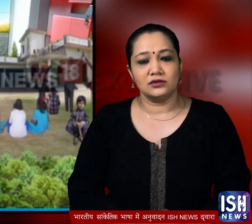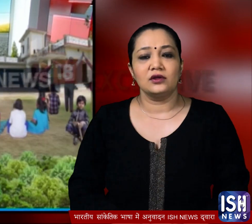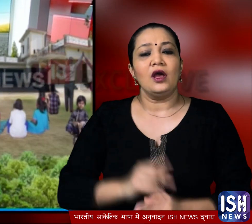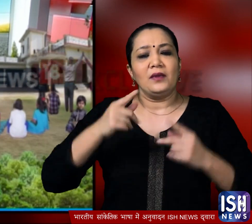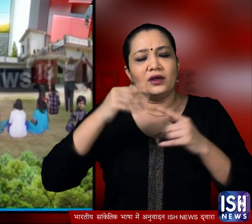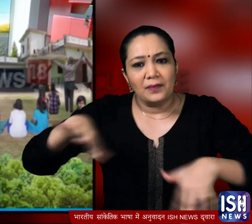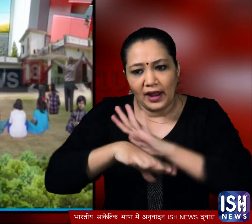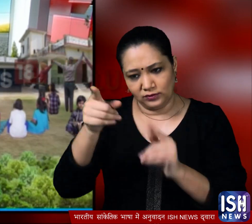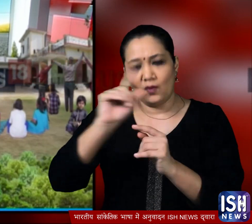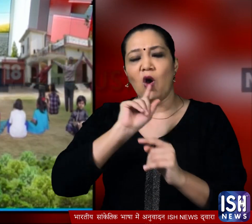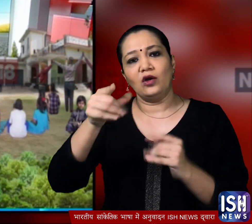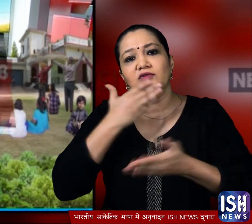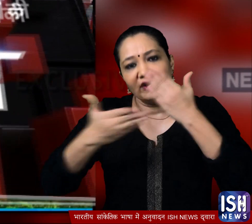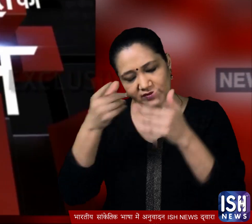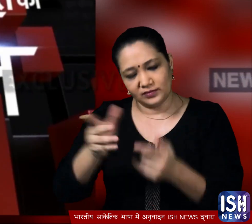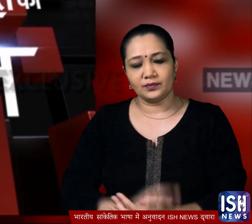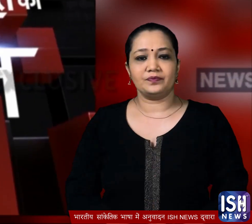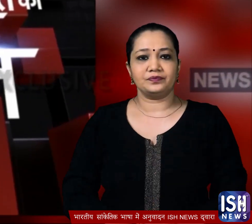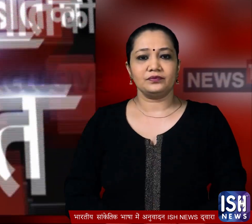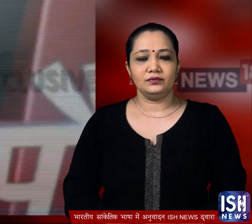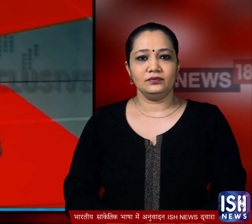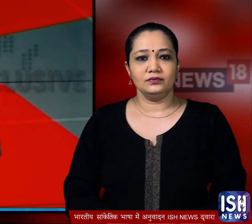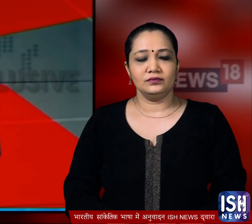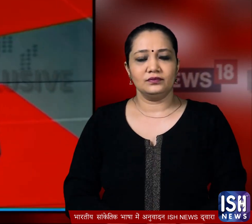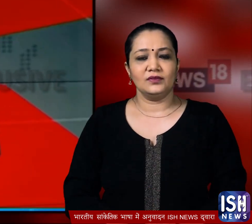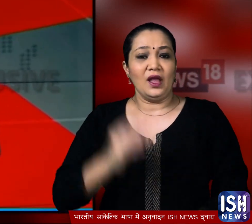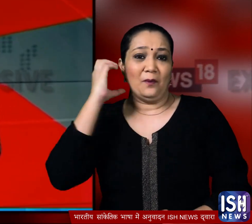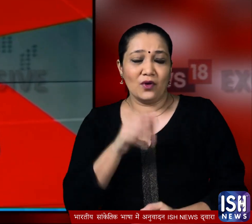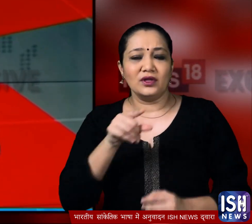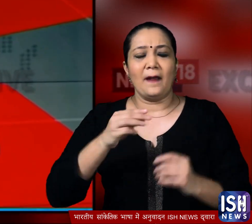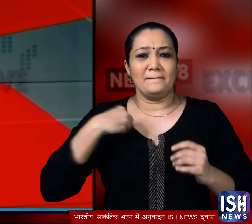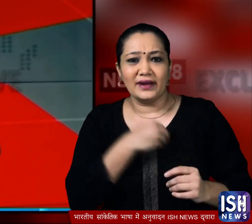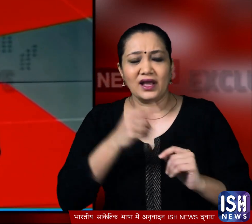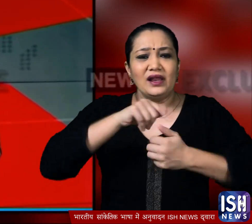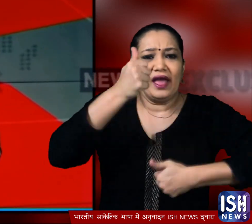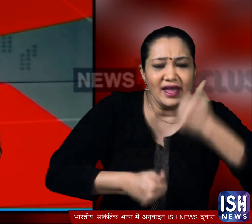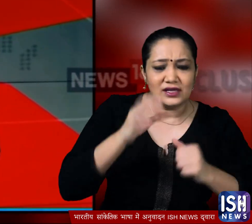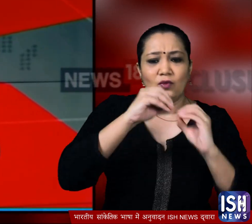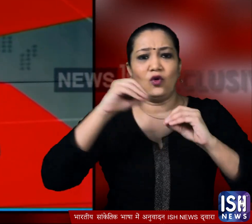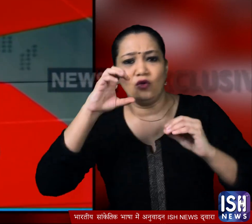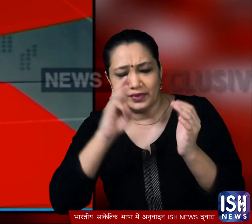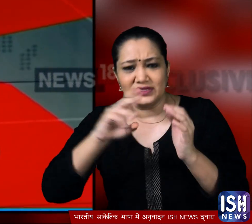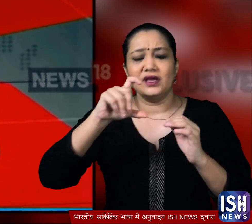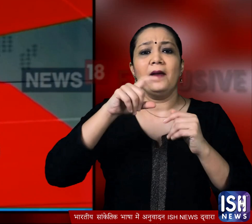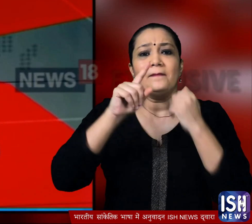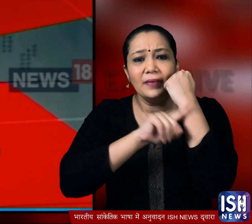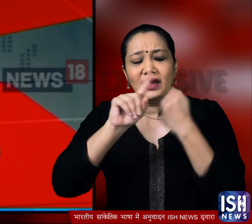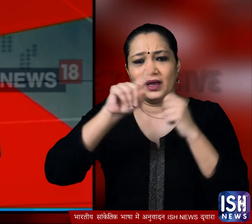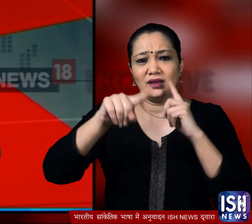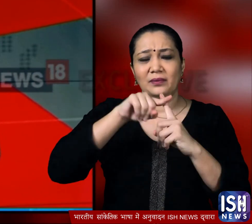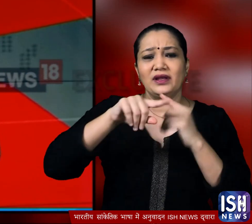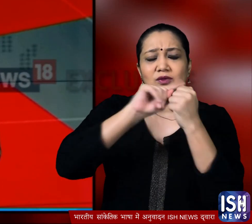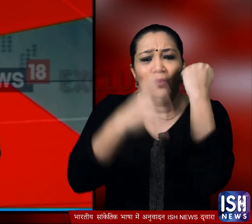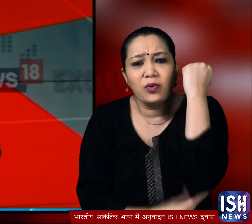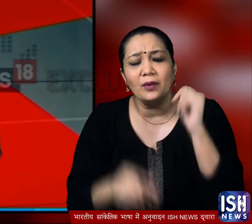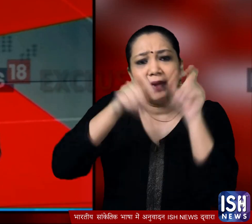बच्चों के लिए योजना बनाने का सुझाव भी दिया। खबर है कि प्रधानमंत्री ने मेडिकल परीक्षाओं में ओबीसी और आर्थिक रूप से पिछड़े लोगों के आरक्षण